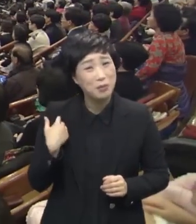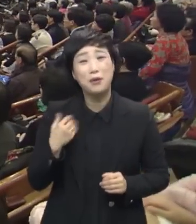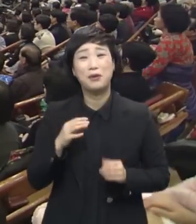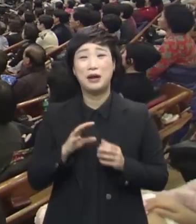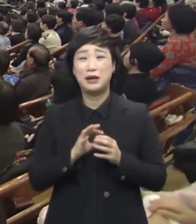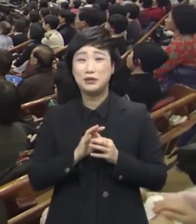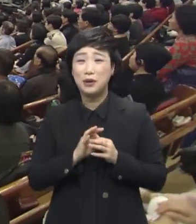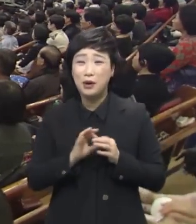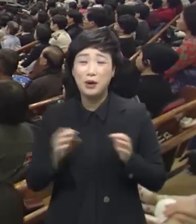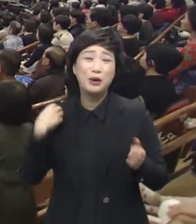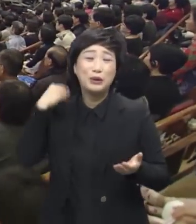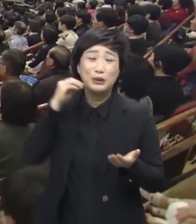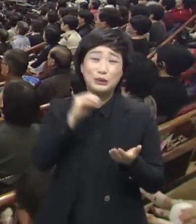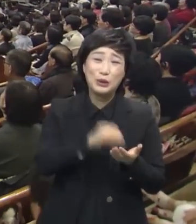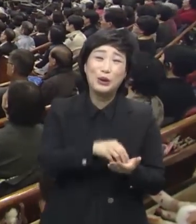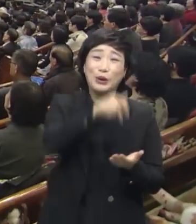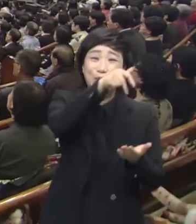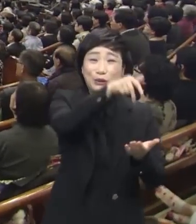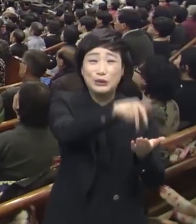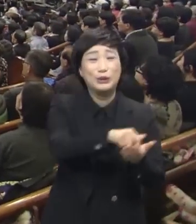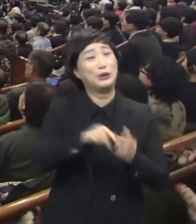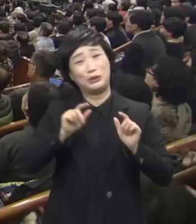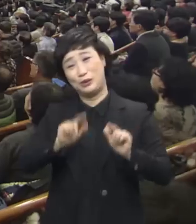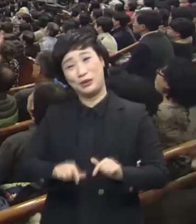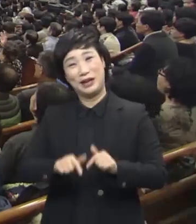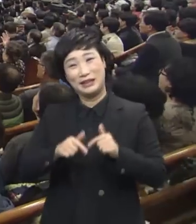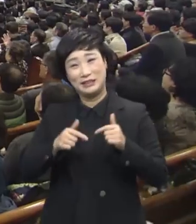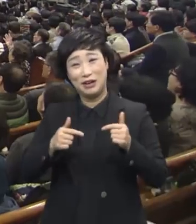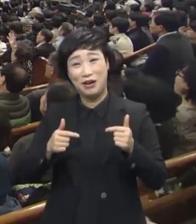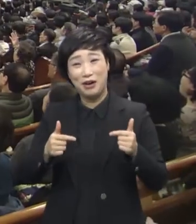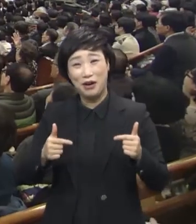날 몰라줘도